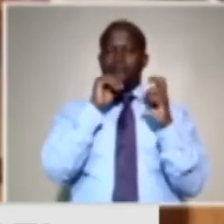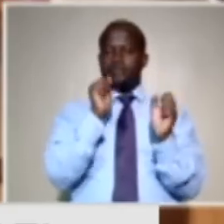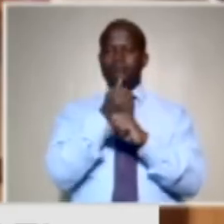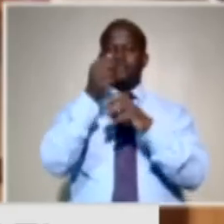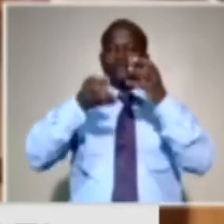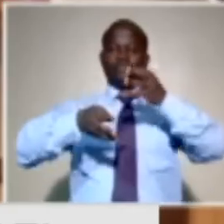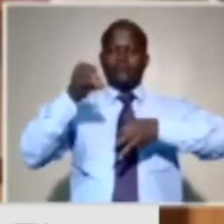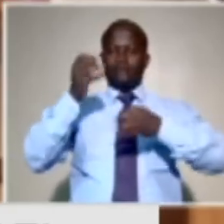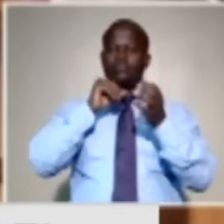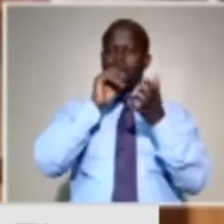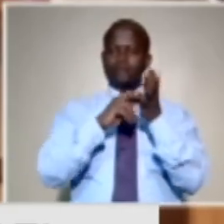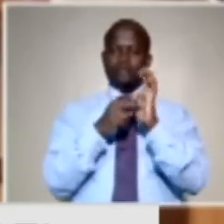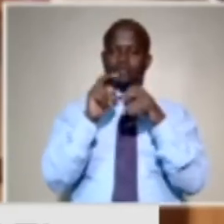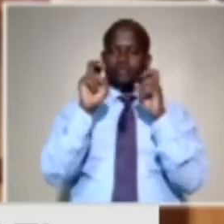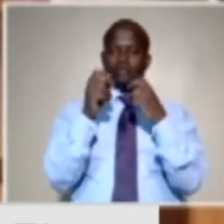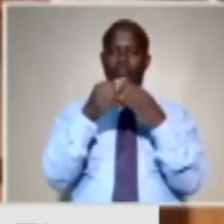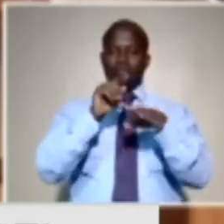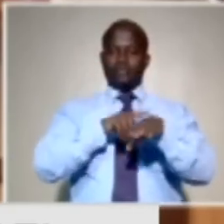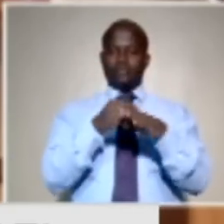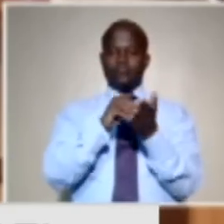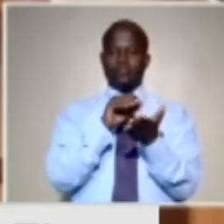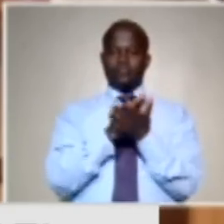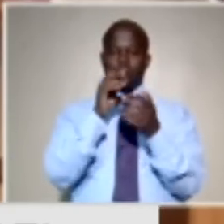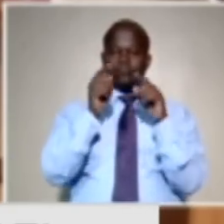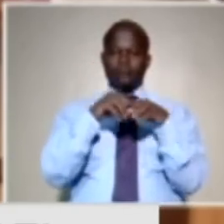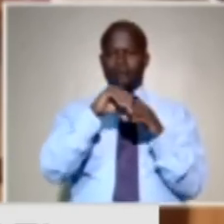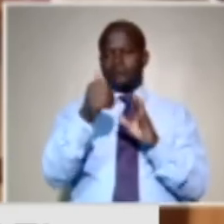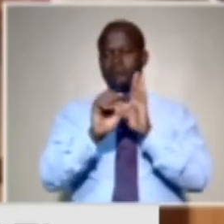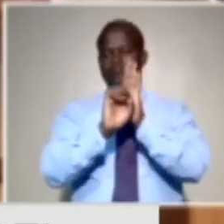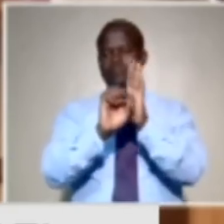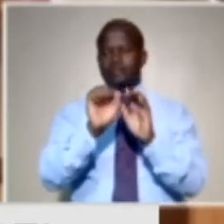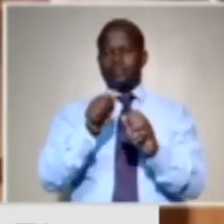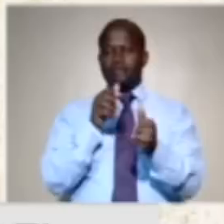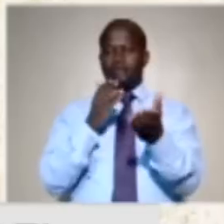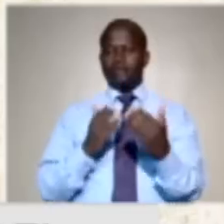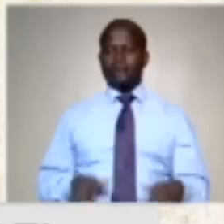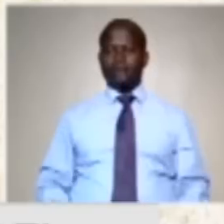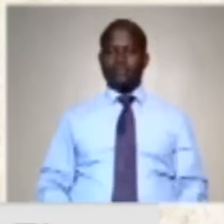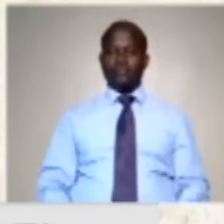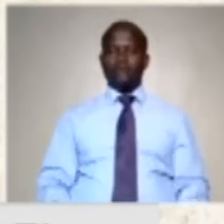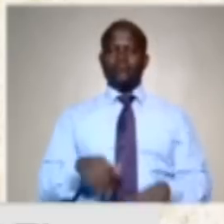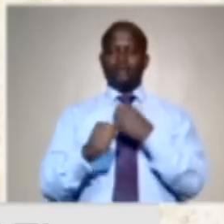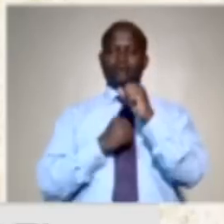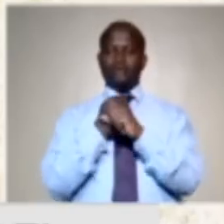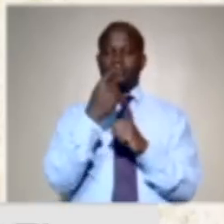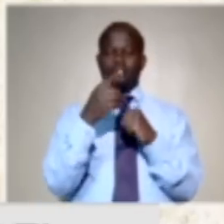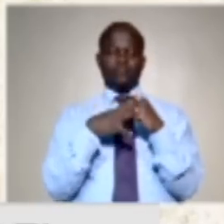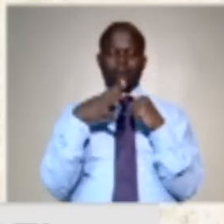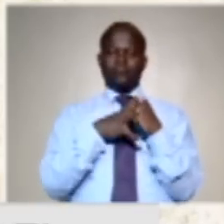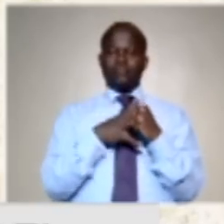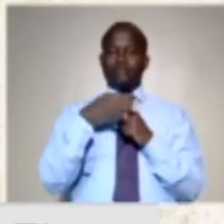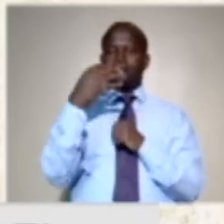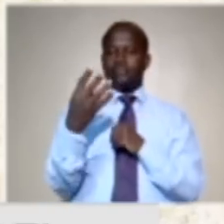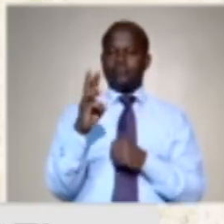ataburanishwa. Bitavuze ngo igihe dosiye ibonetsemo ibindi bimenyetso yabasha gukurikirana. Mu 1994